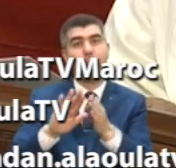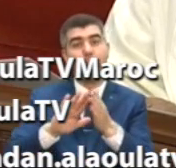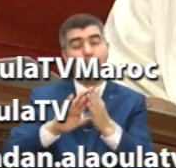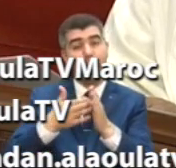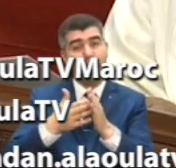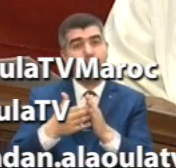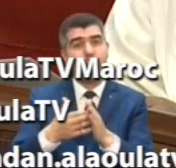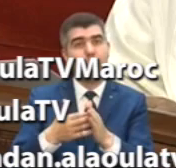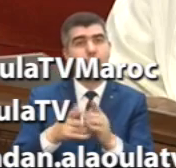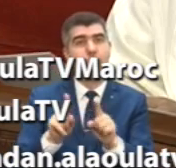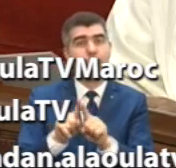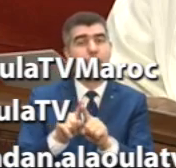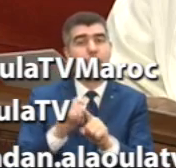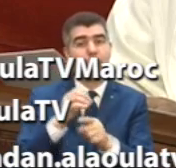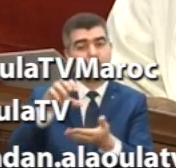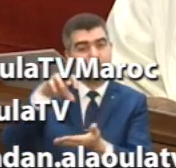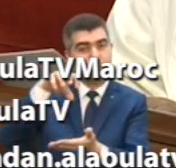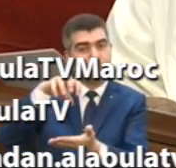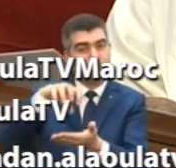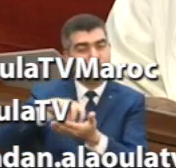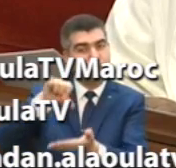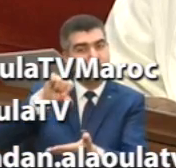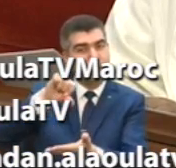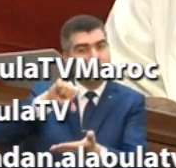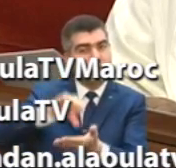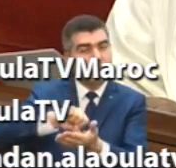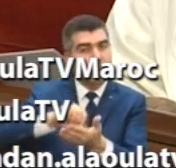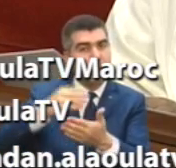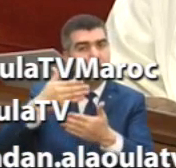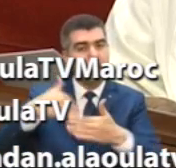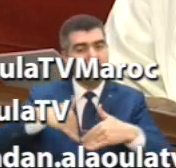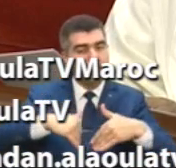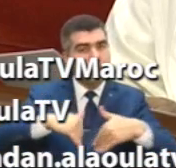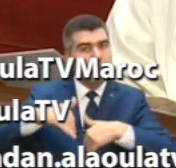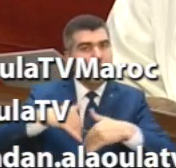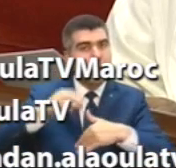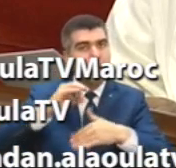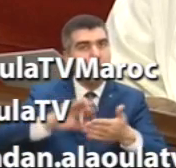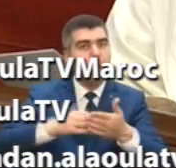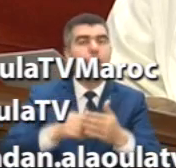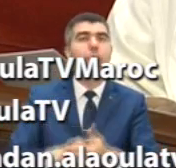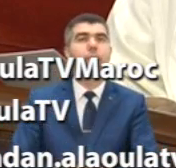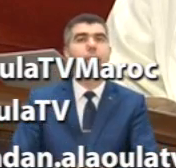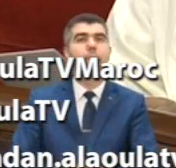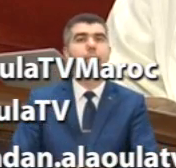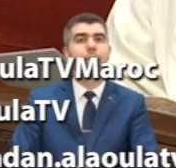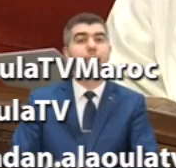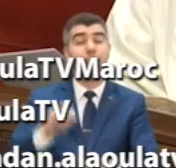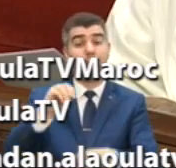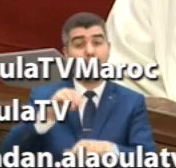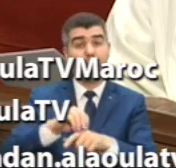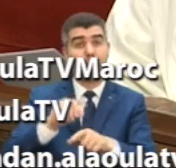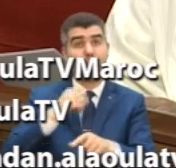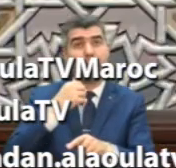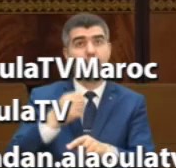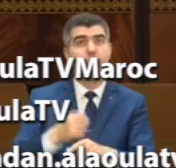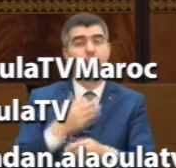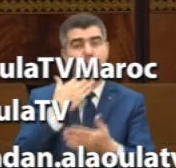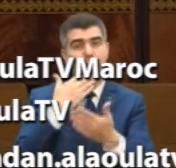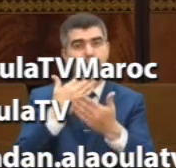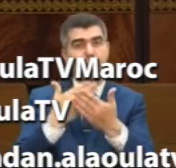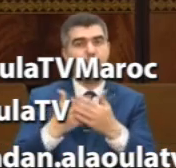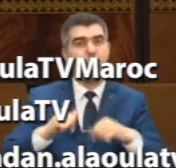وسيستحسن اختيار موقع تتوفر فيها البنيه التحتيه الضروريه، وايضا نسبه للانقطاع الدراسي. شكرا السيد الوزير،